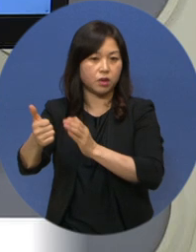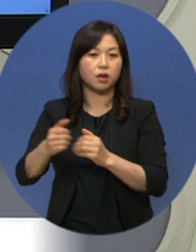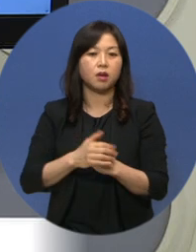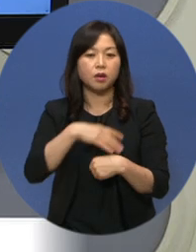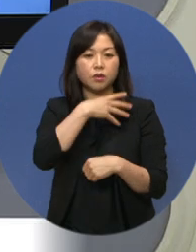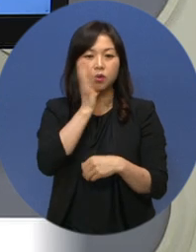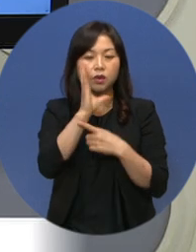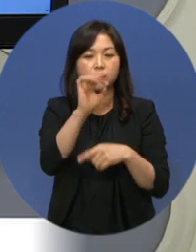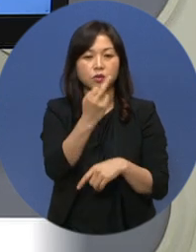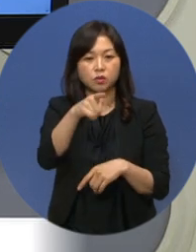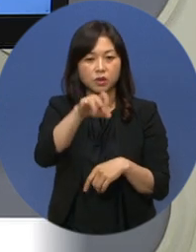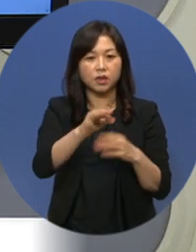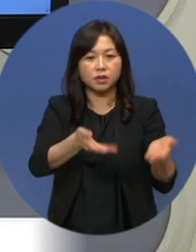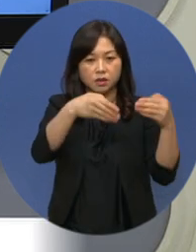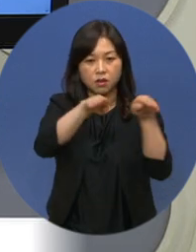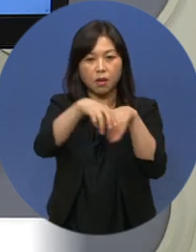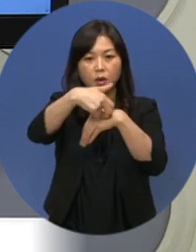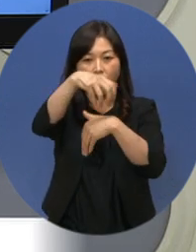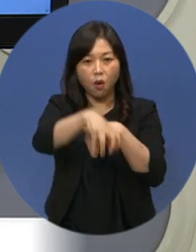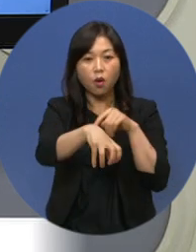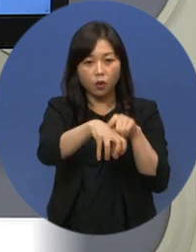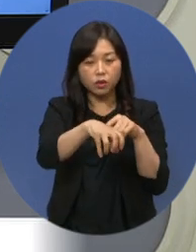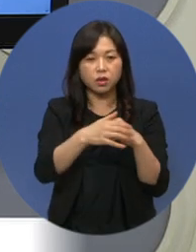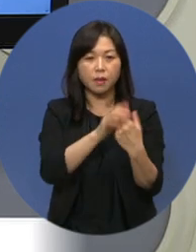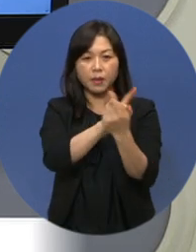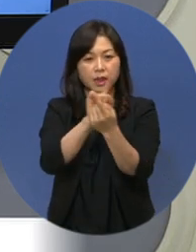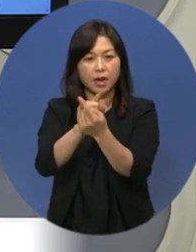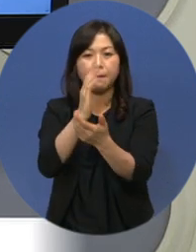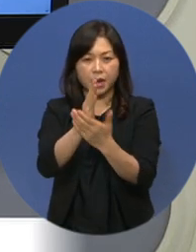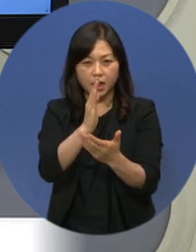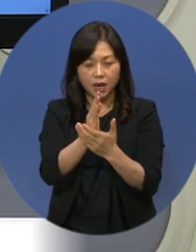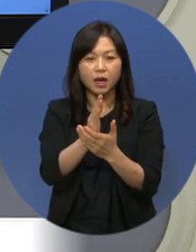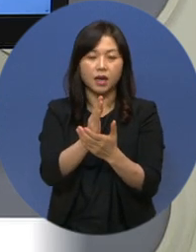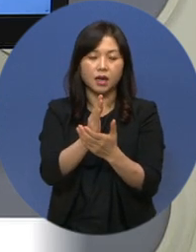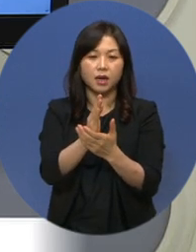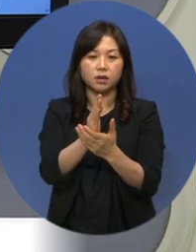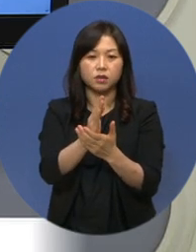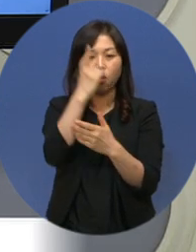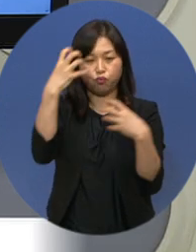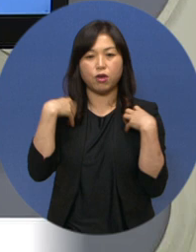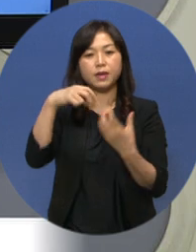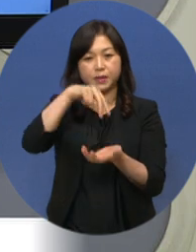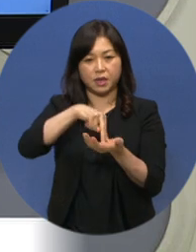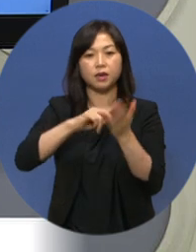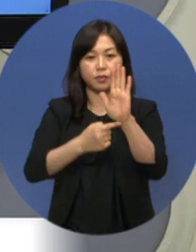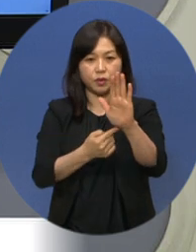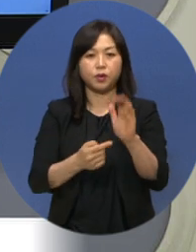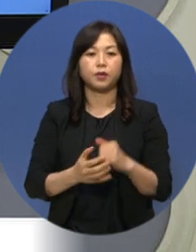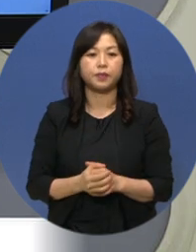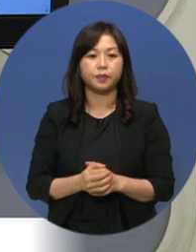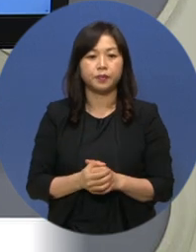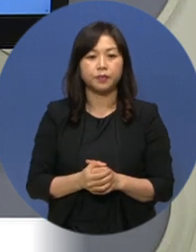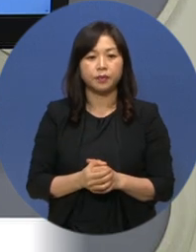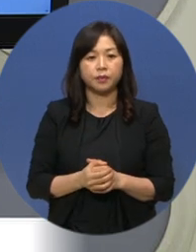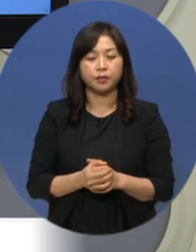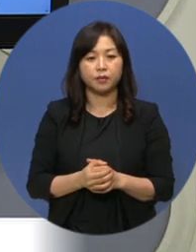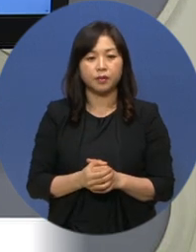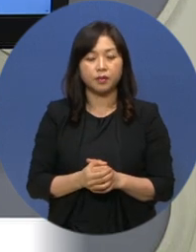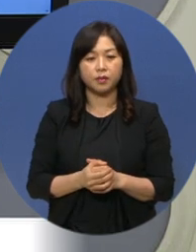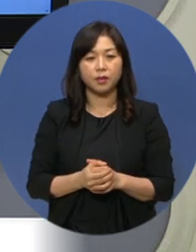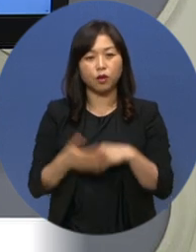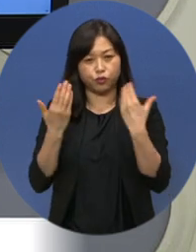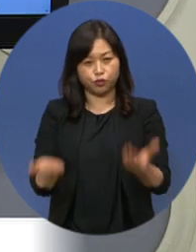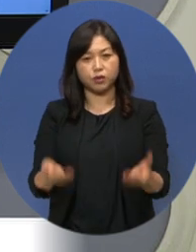과 요양병원은 원칙적으로 면회를 자제 토록 한다는 것이 정부의 방침입니다 특히 연휴